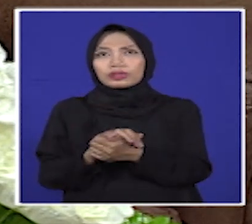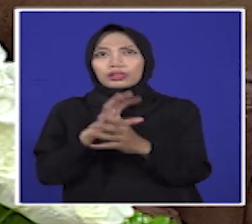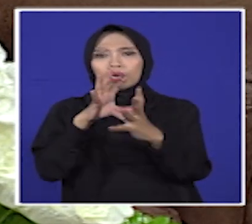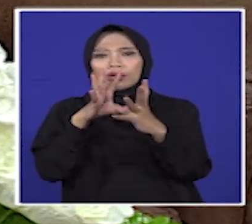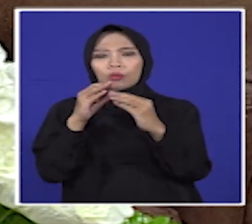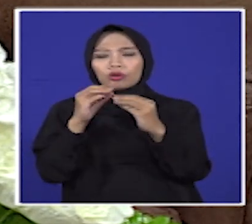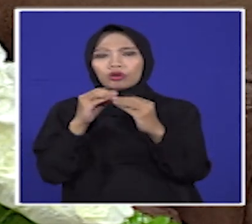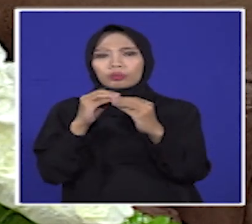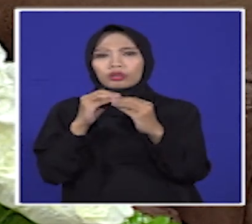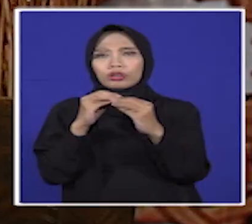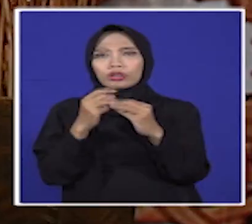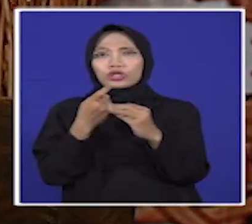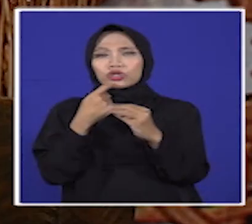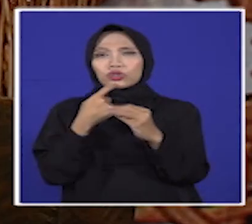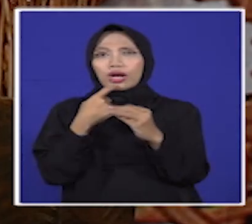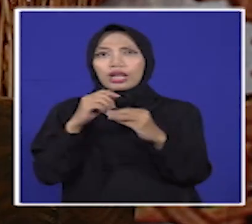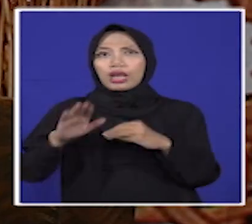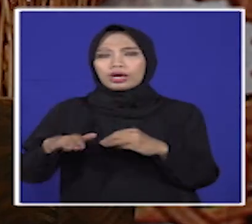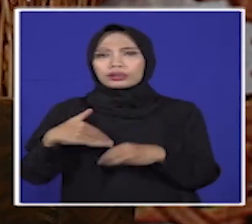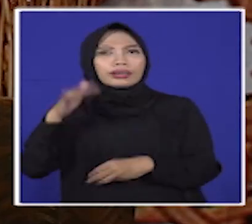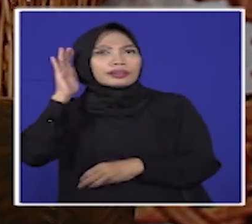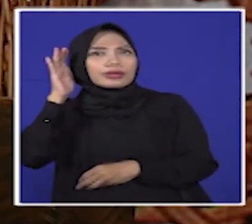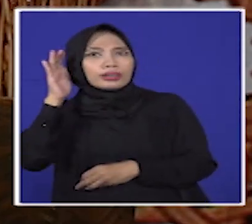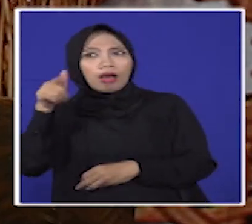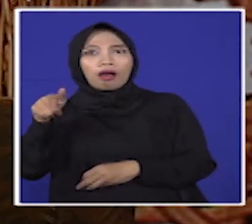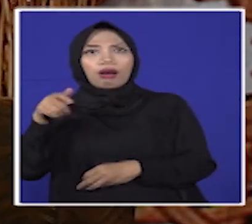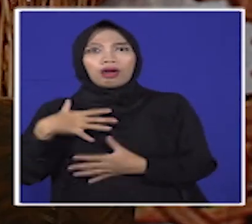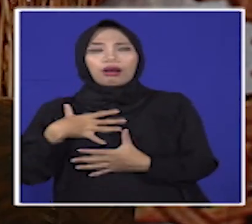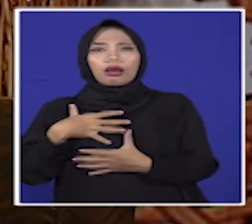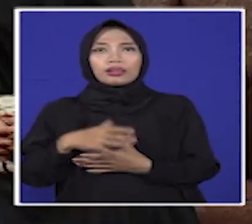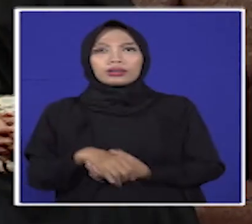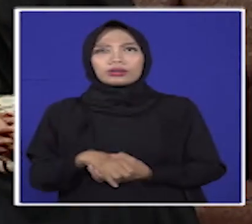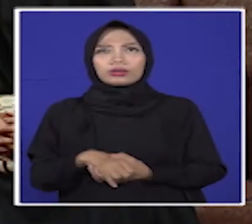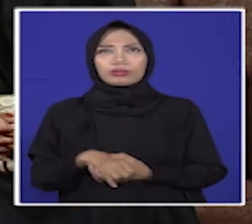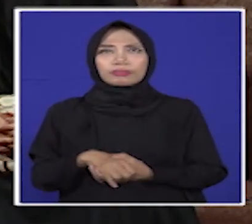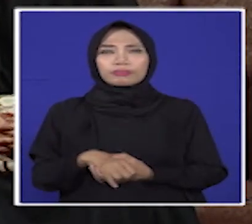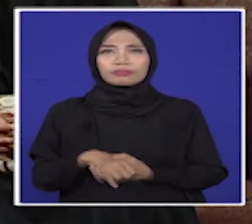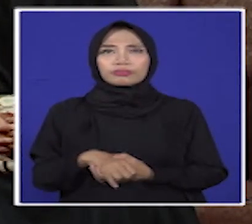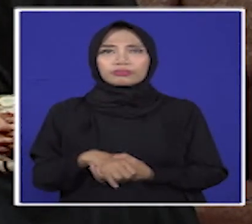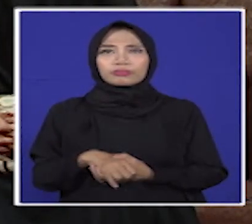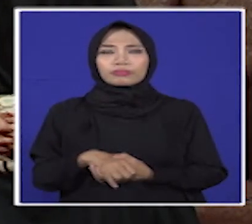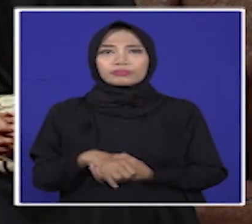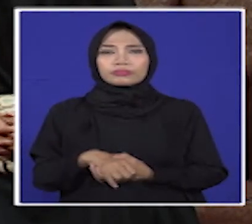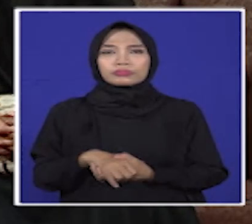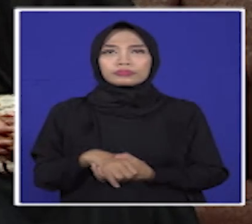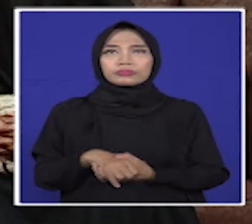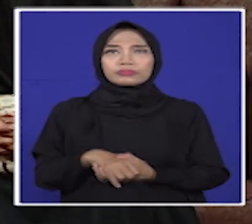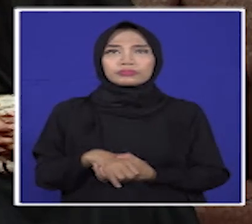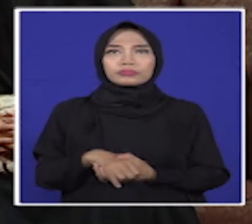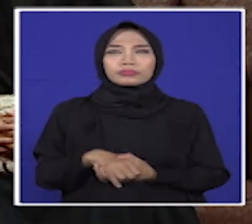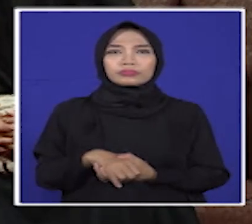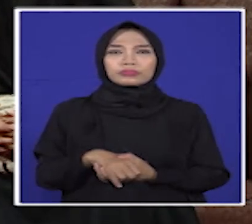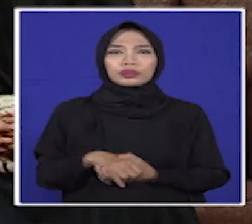itu ketahuan sama saya. Gitu. Itu di rumah Kak Tika? Iya, di rumah. Begitu pas